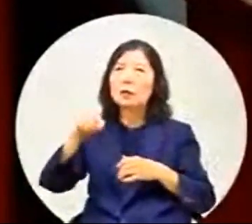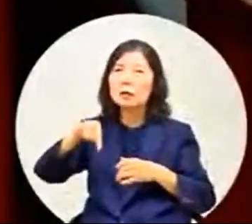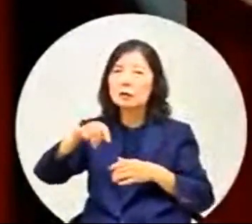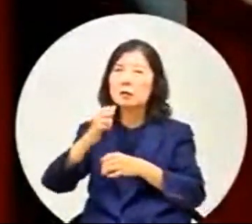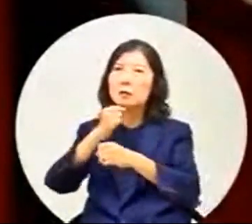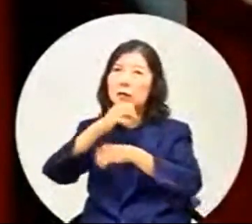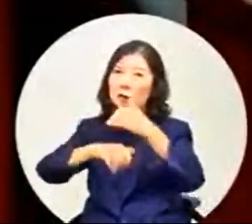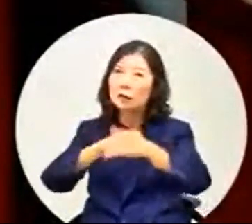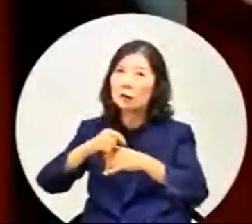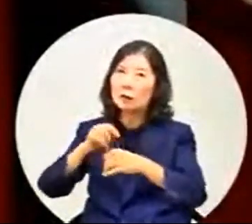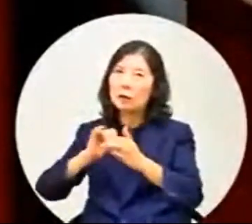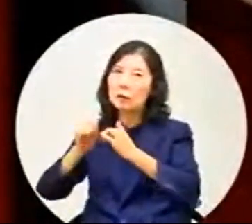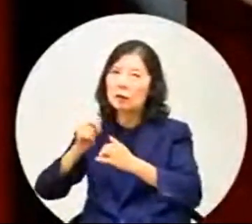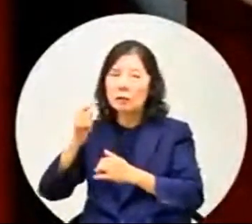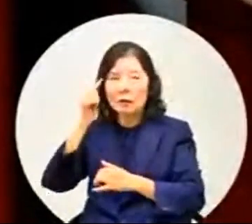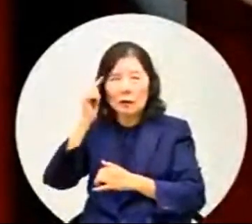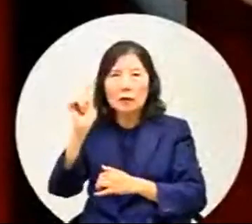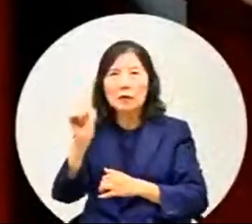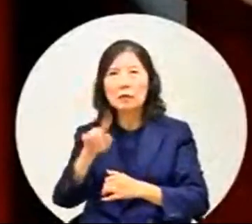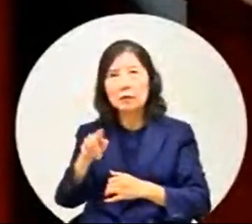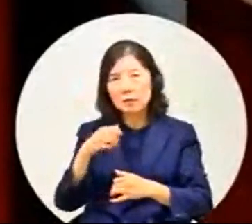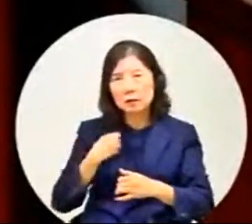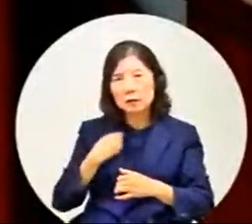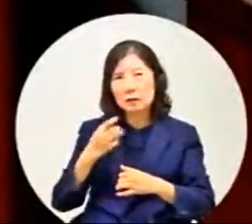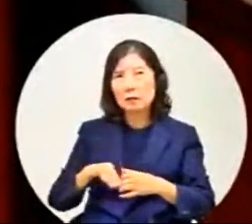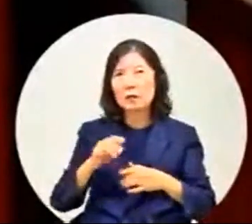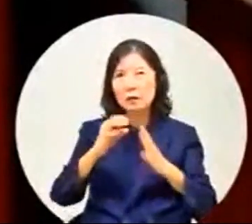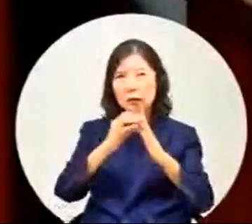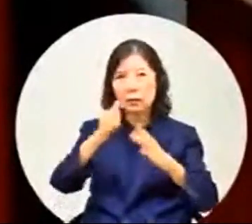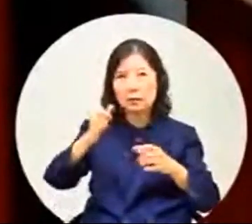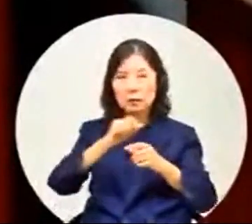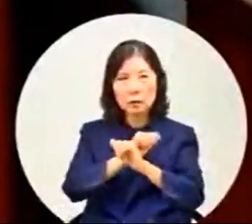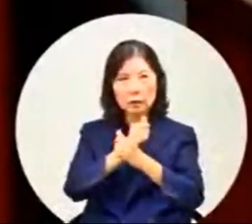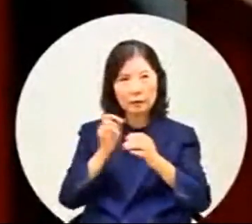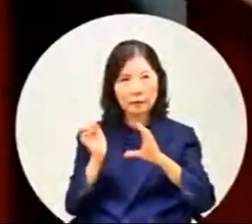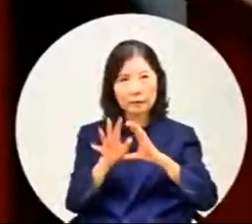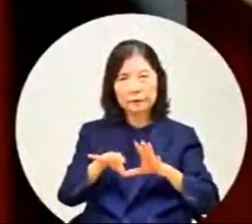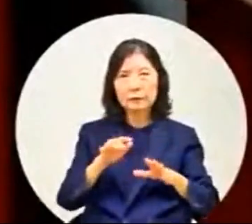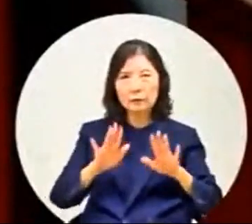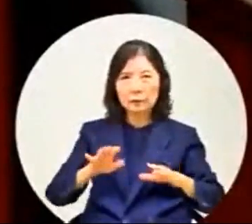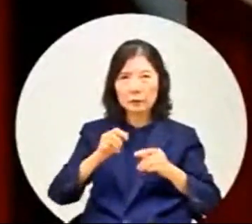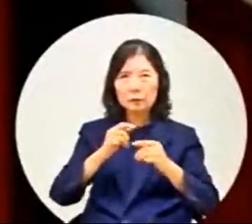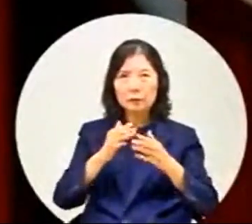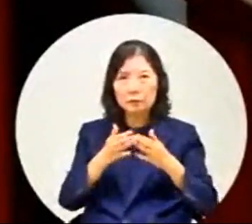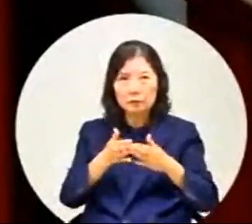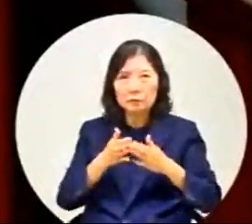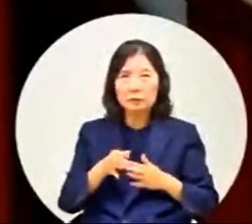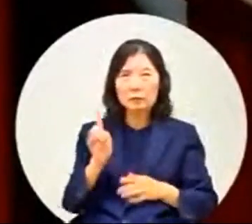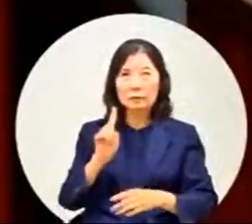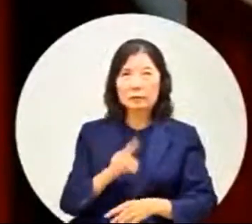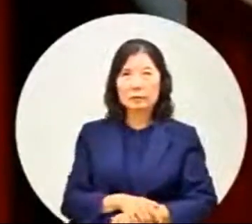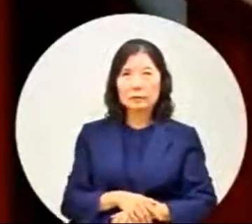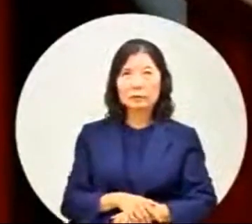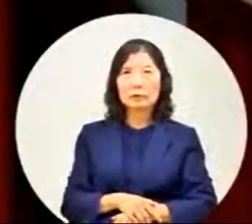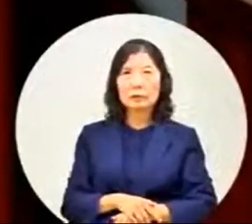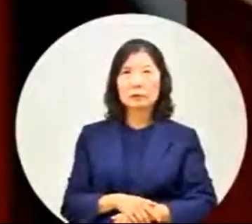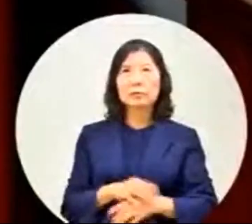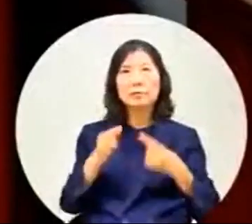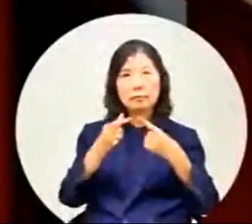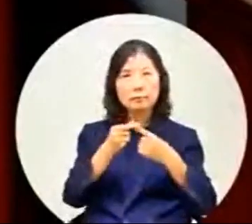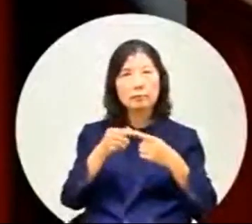地民众的心声？好，所以我觉得局长这个要考量。另外我们今天最主要的重点还有一个议题要来讨